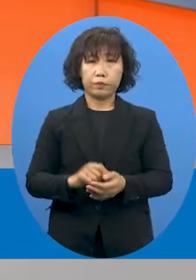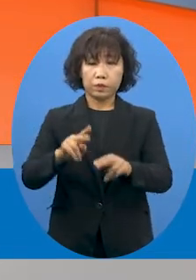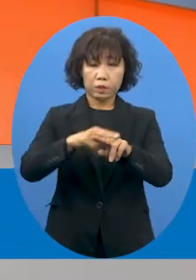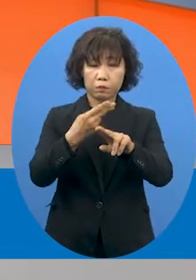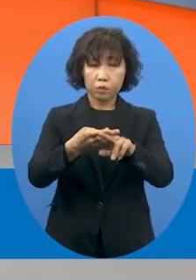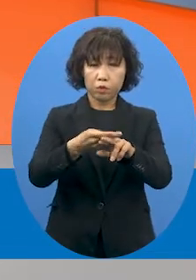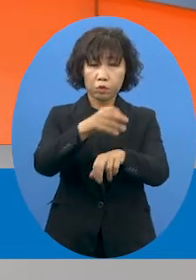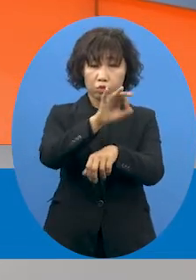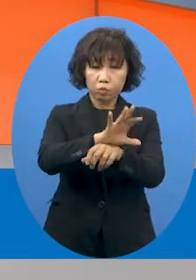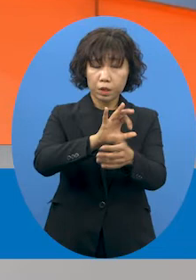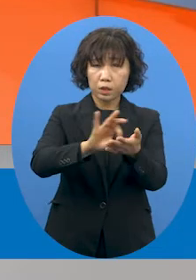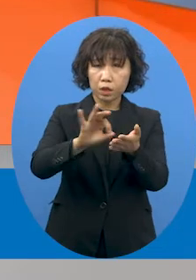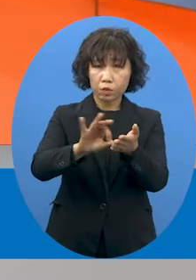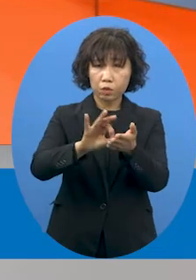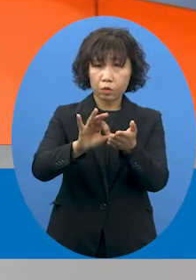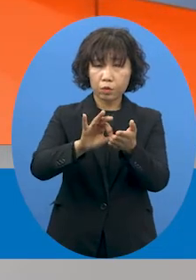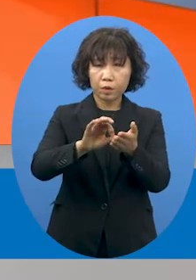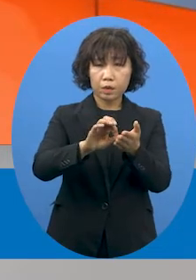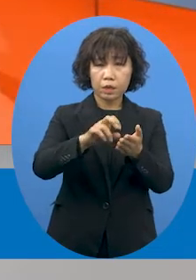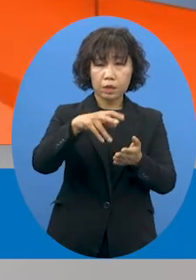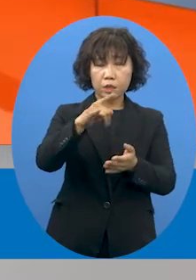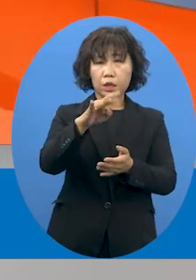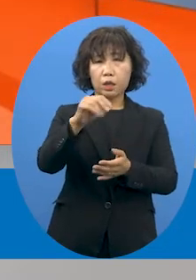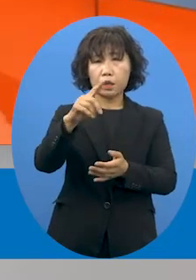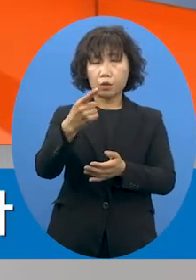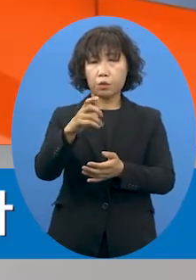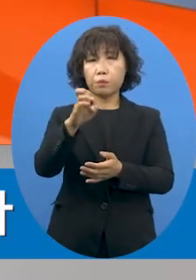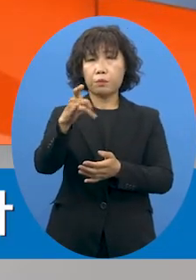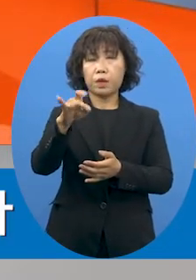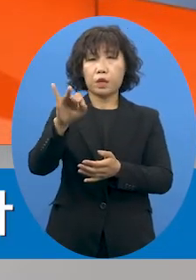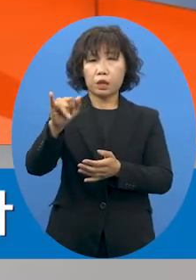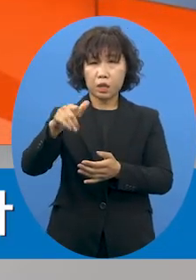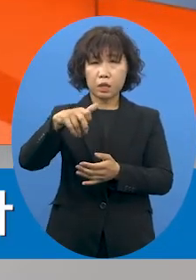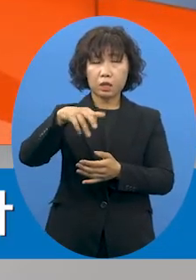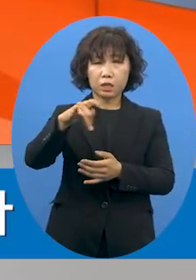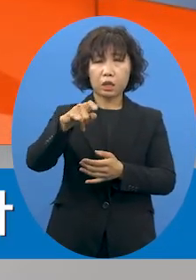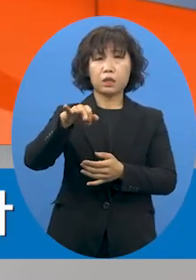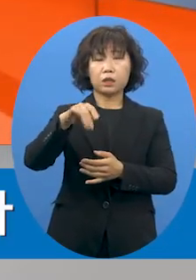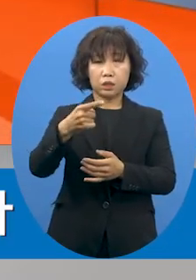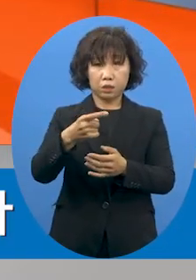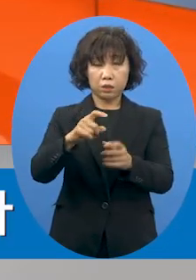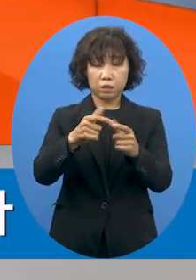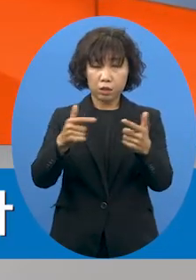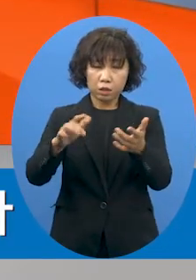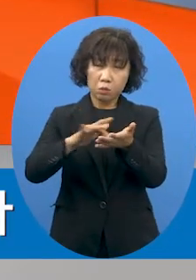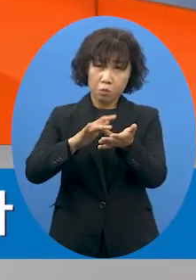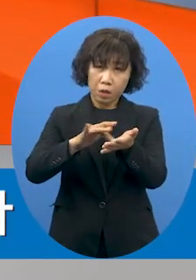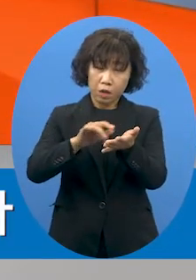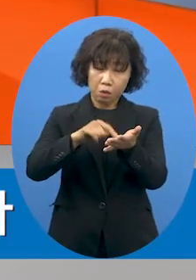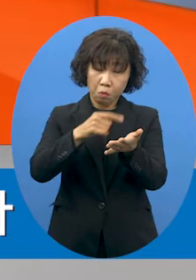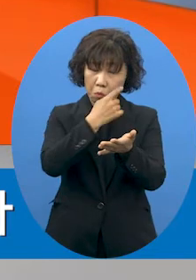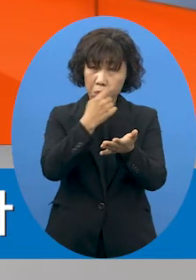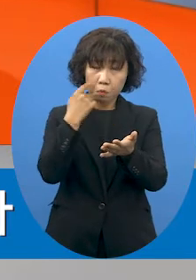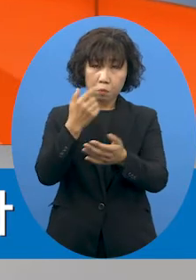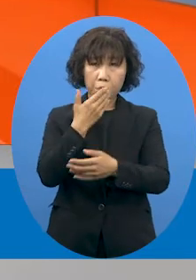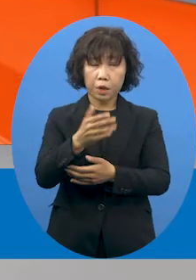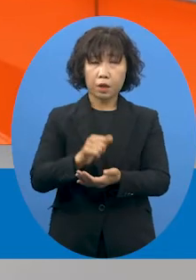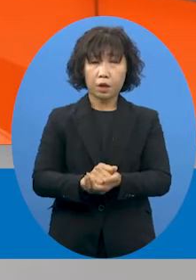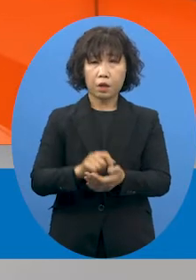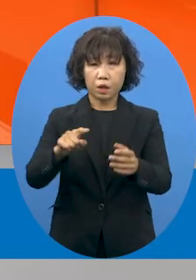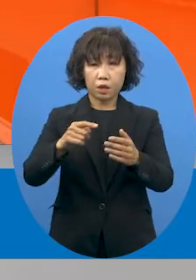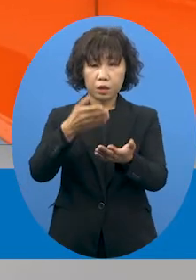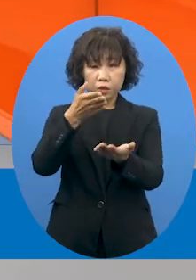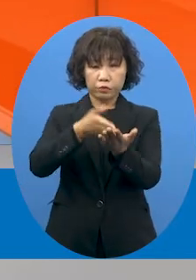상품권 구매 와 사용은 비프 l0 페이 후 본 체크 페이 등 모바일 애플리케이션을 통해 하실 수 있습니다